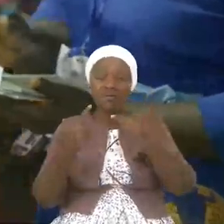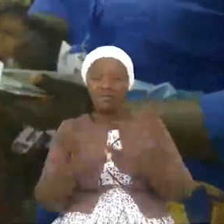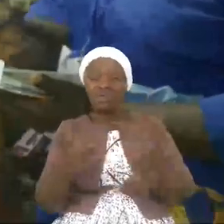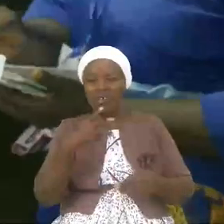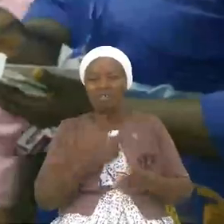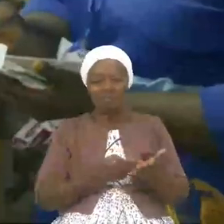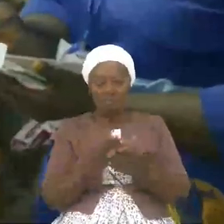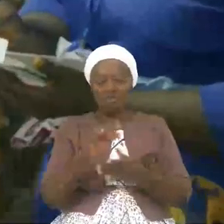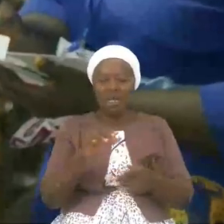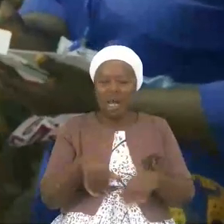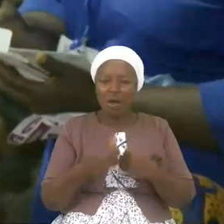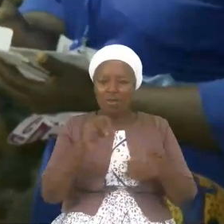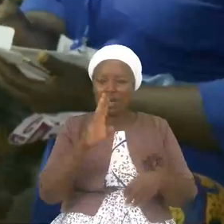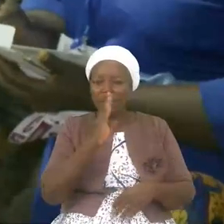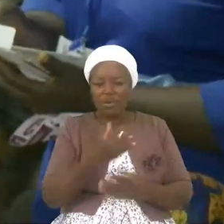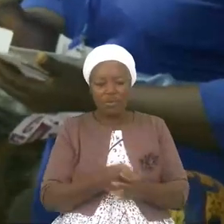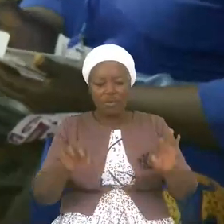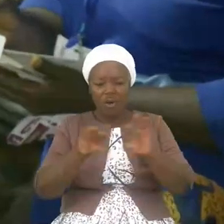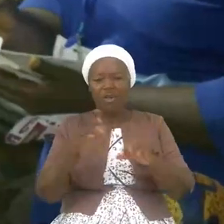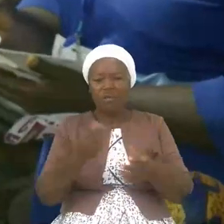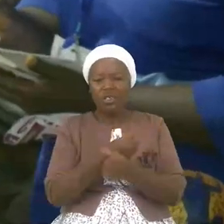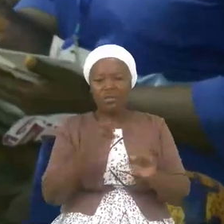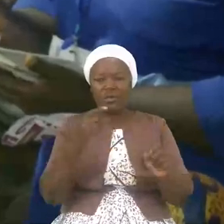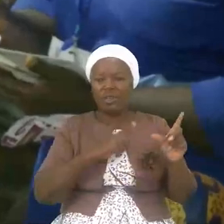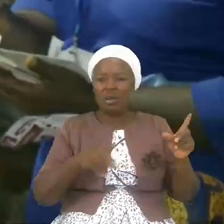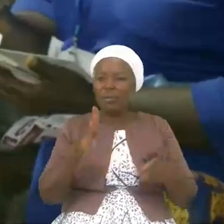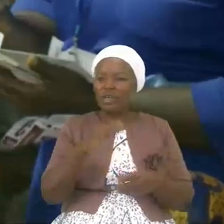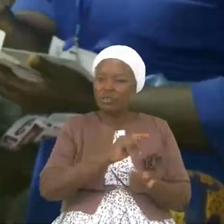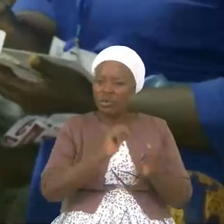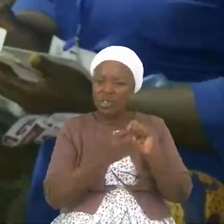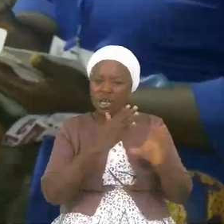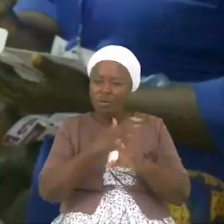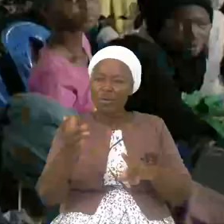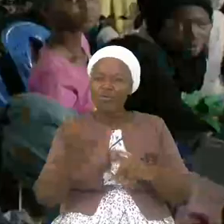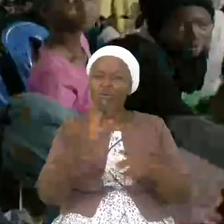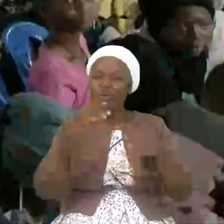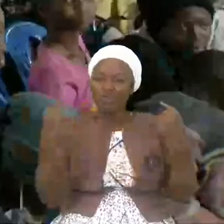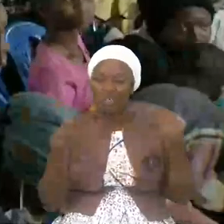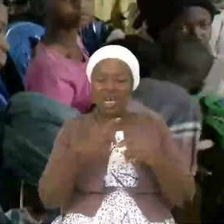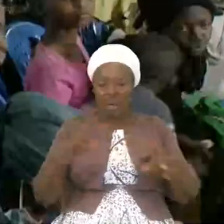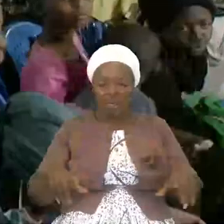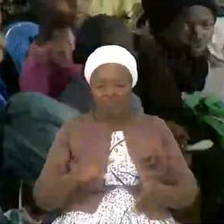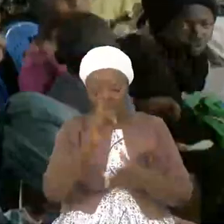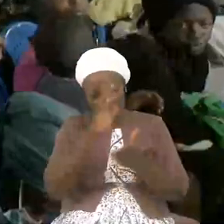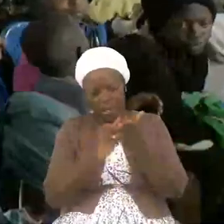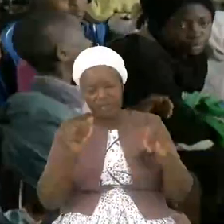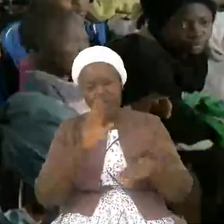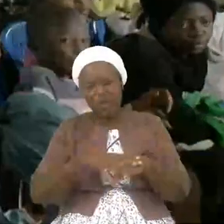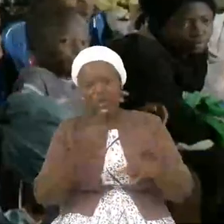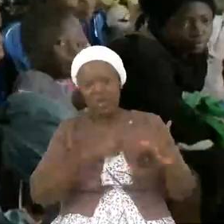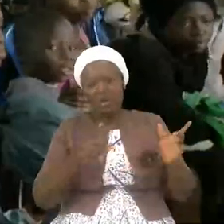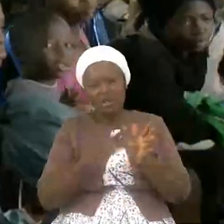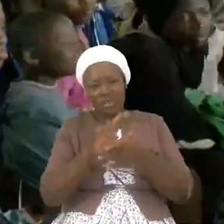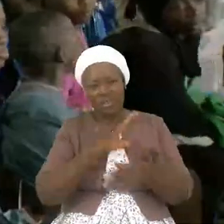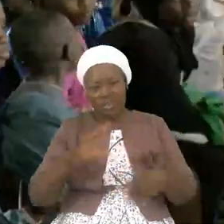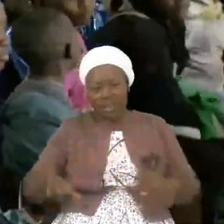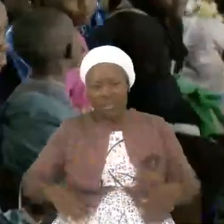peux être digne du salut du Seigneur en te détournant du péché et en croyant au Seigneur